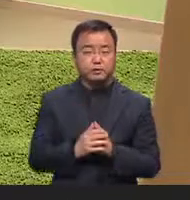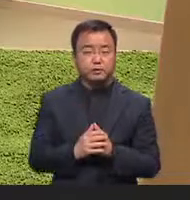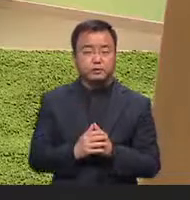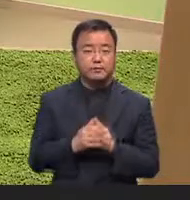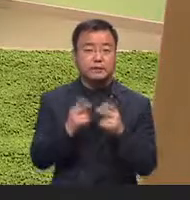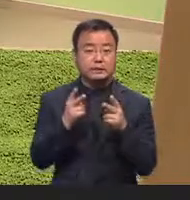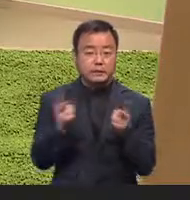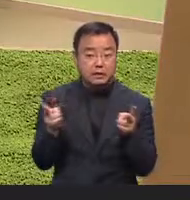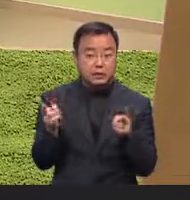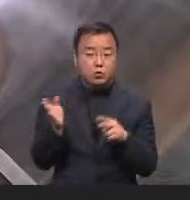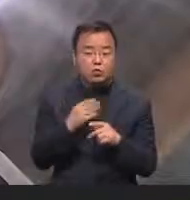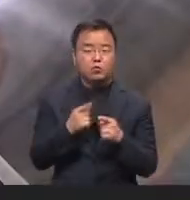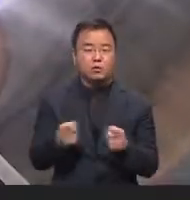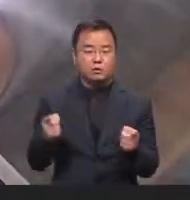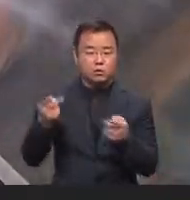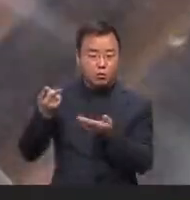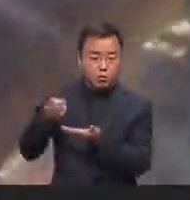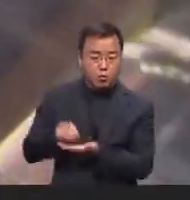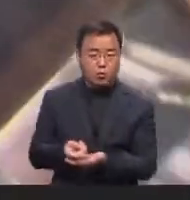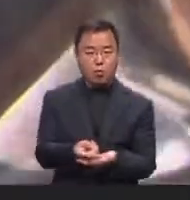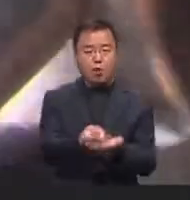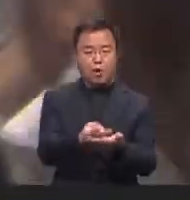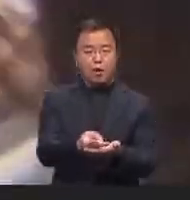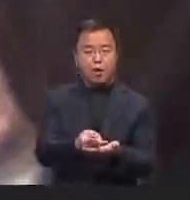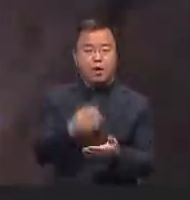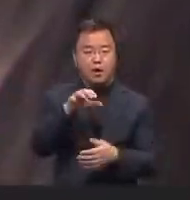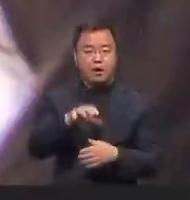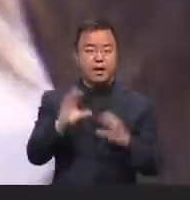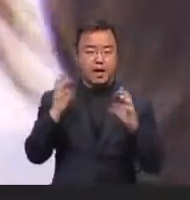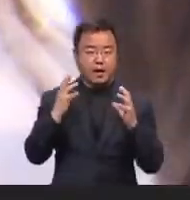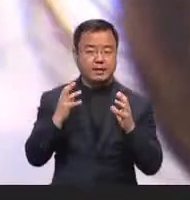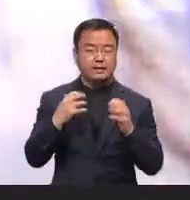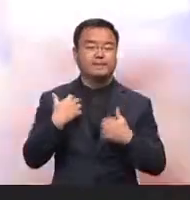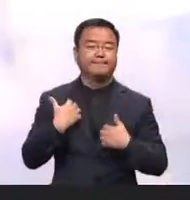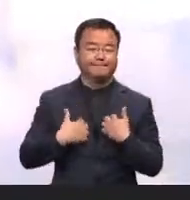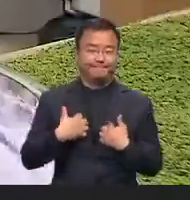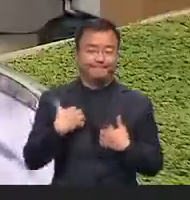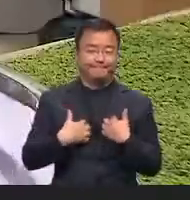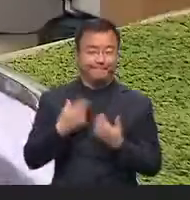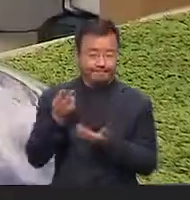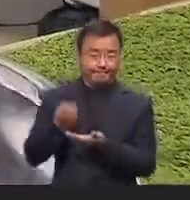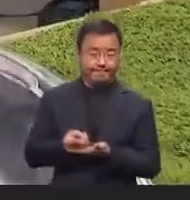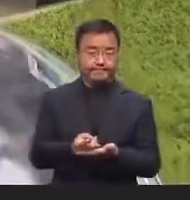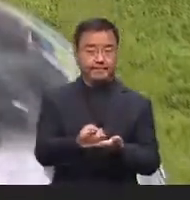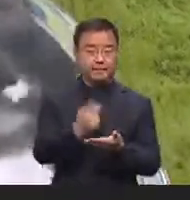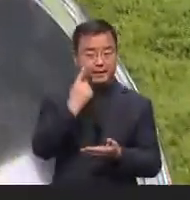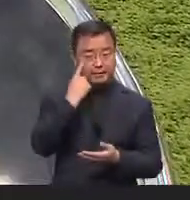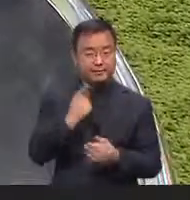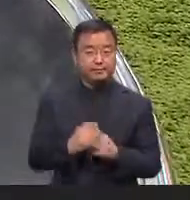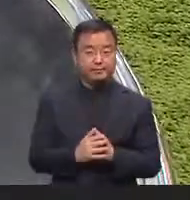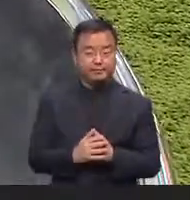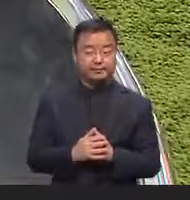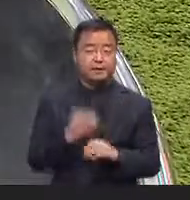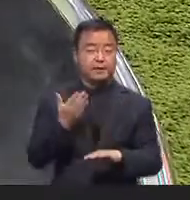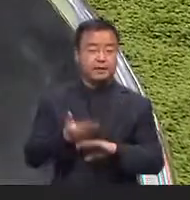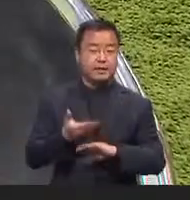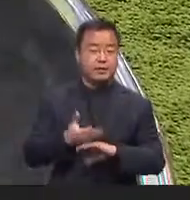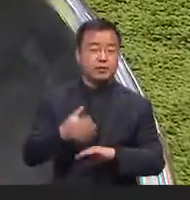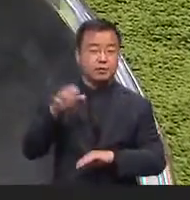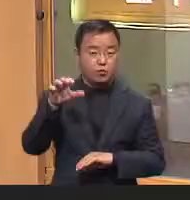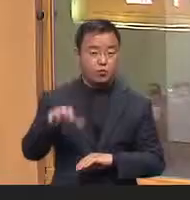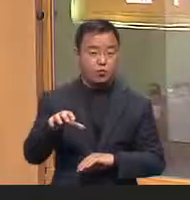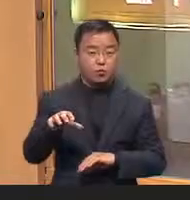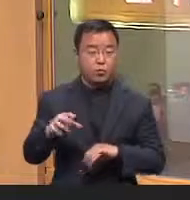2층에서 1층으로 연결되는 슬라이드에서 아이들이 즐겁게 미끄럼을 탑니다 다른 공간에선